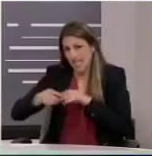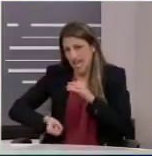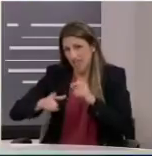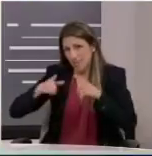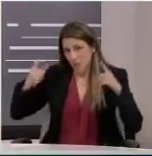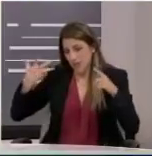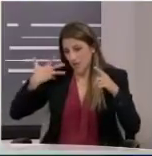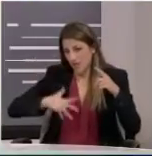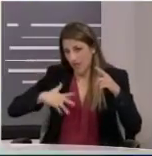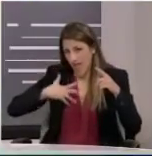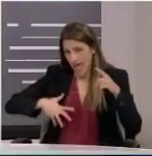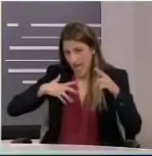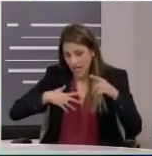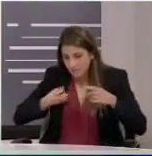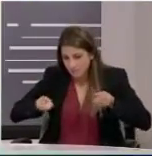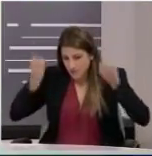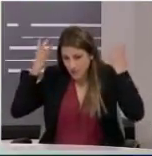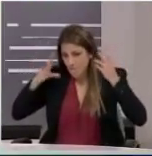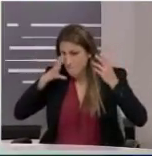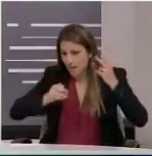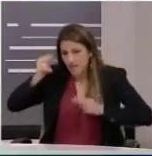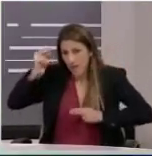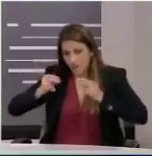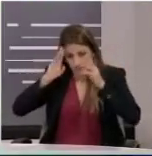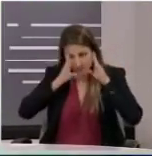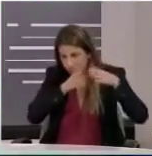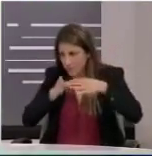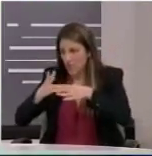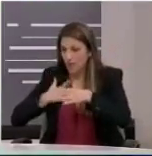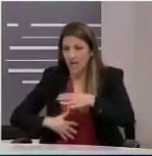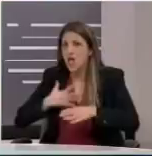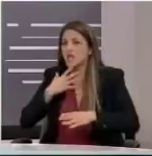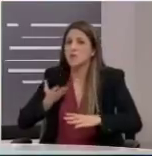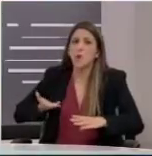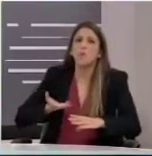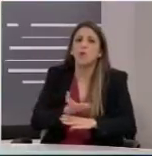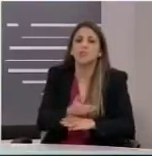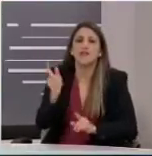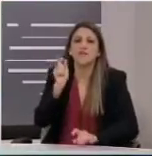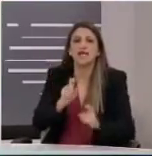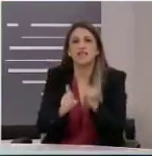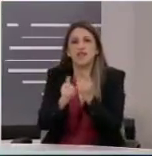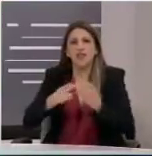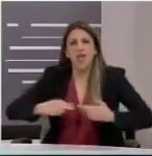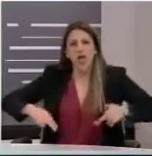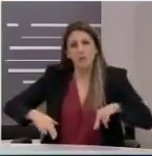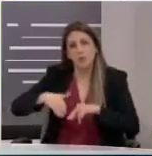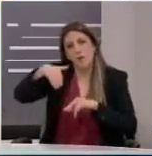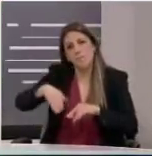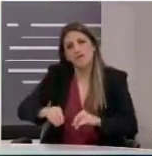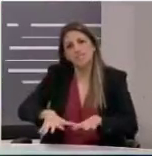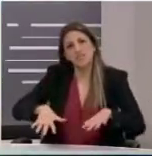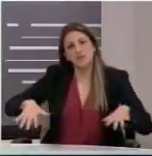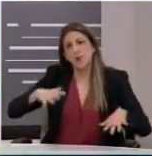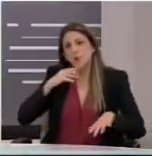που επιχειρεί η Νέα Δημοκρατία και ο κύριος Μητσοτάκης με αυτή την πρόταση για σύσταση προανακριτικής επιτροπής